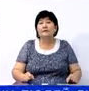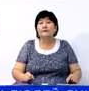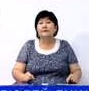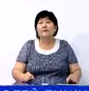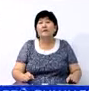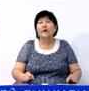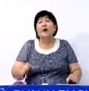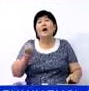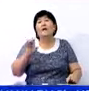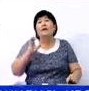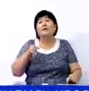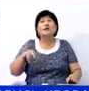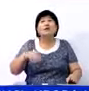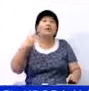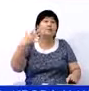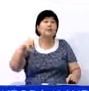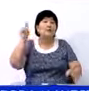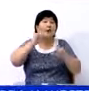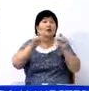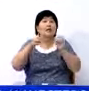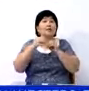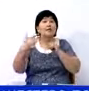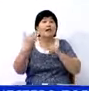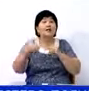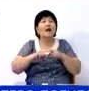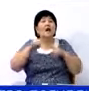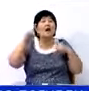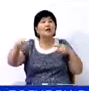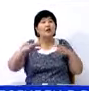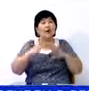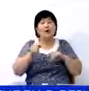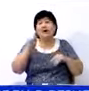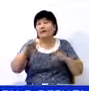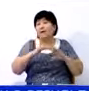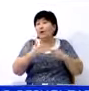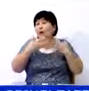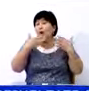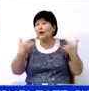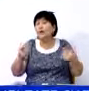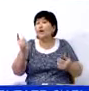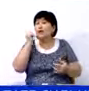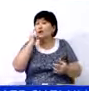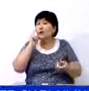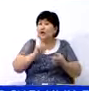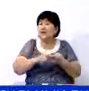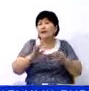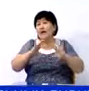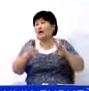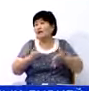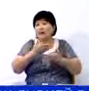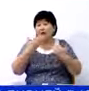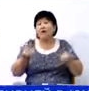в аральском районе 50 школ 15 из них в отдаленных аллах в этих аллах нет ни сотовой связи не интернета